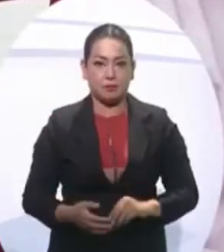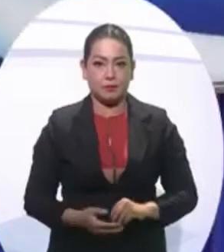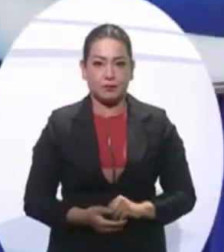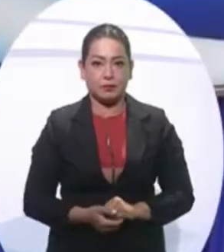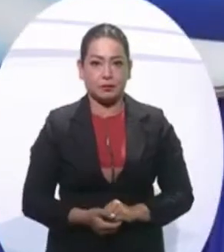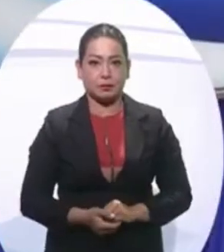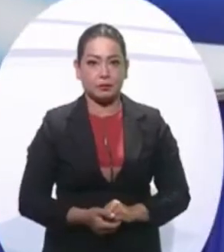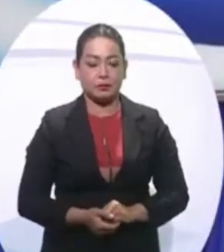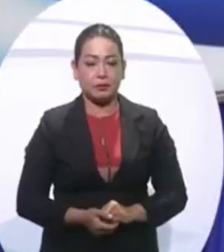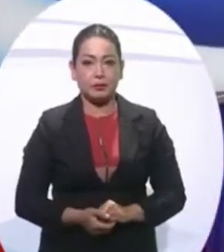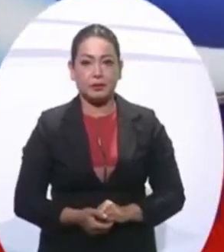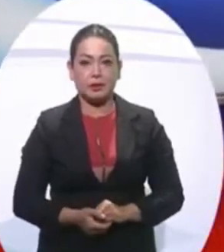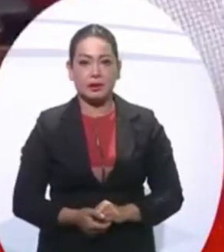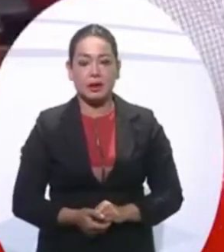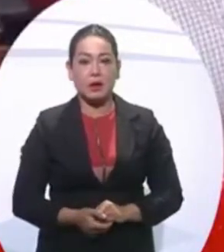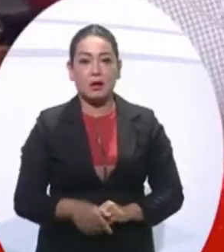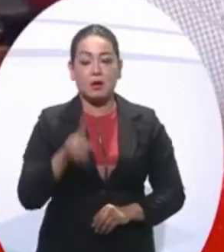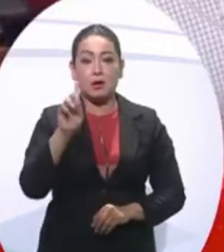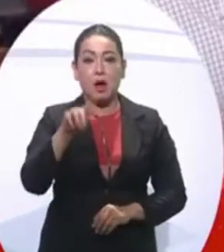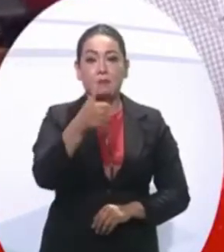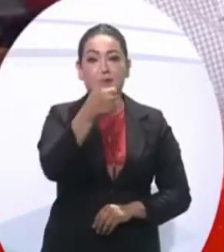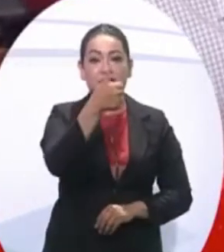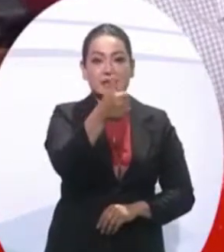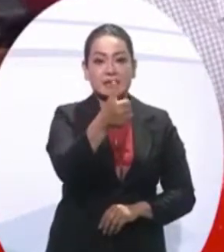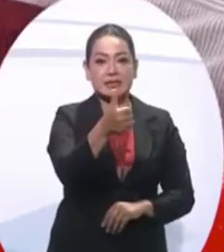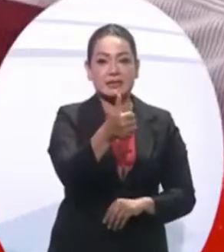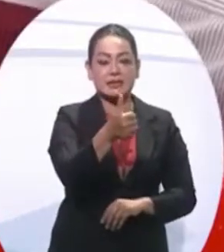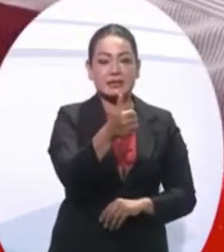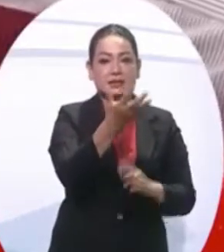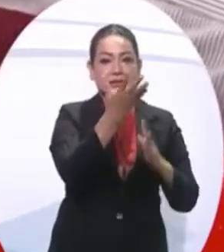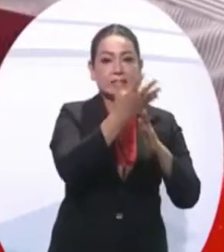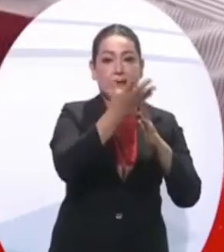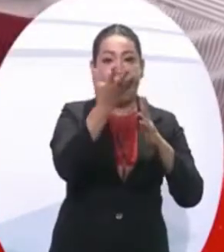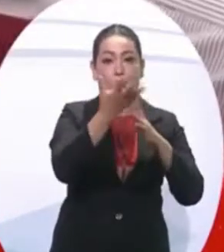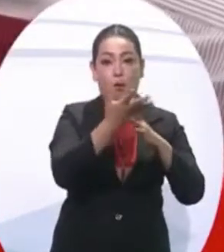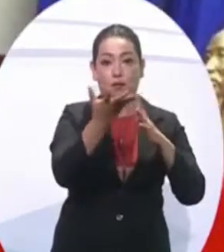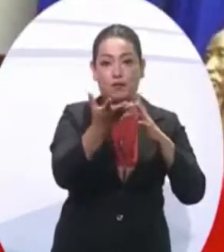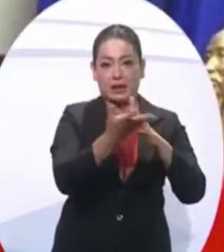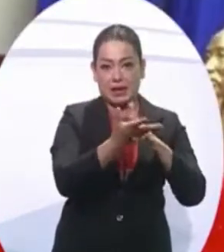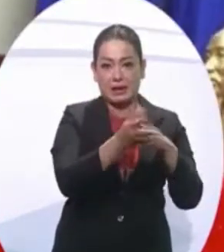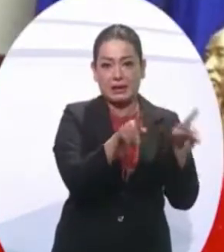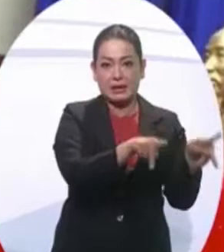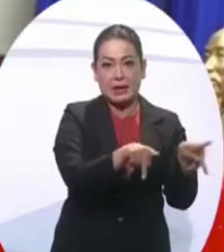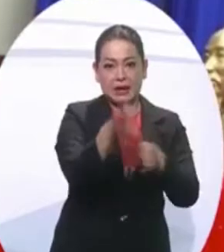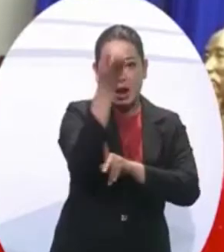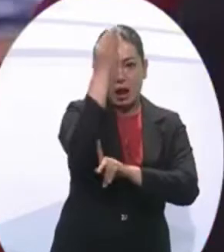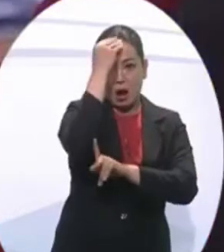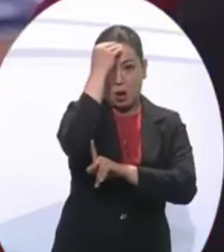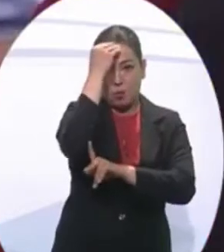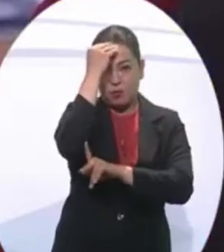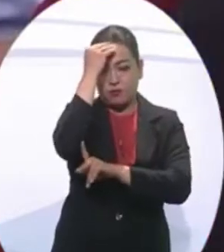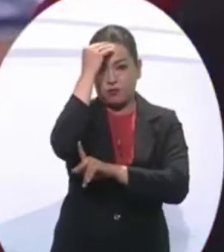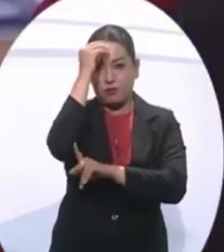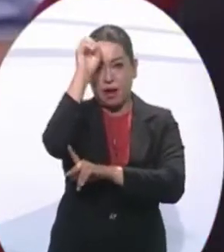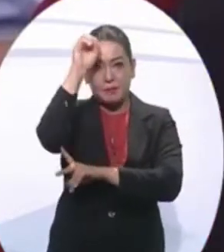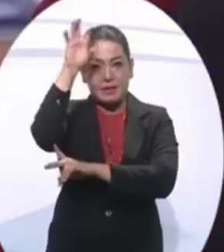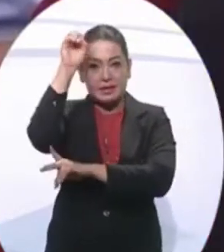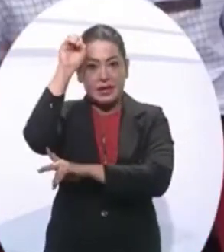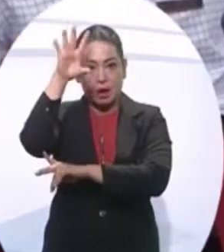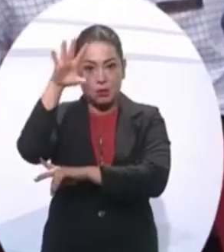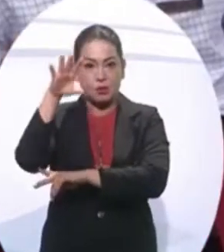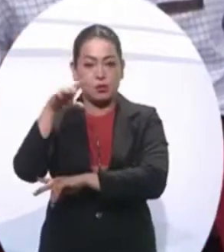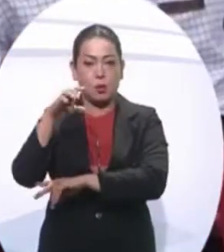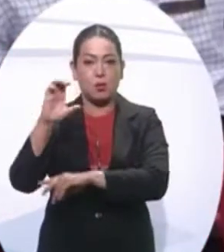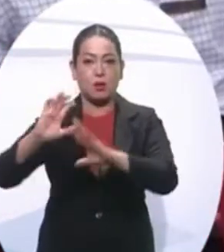6 ngành liên ngành đã được hội đồng chức danh giáo sư nhà nước tính điểm công trình khoa học gồm liên ngành kinh tế học là giáo dục ngành cơ học liên ngành